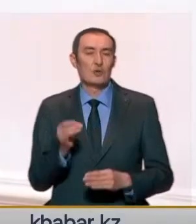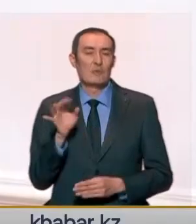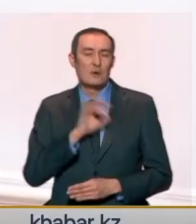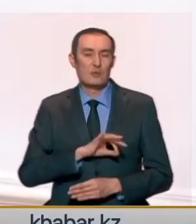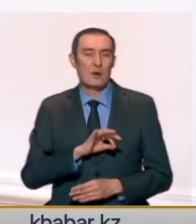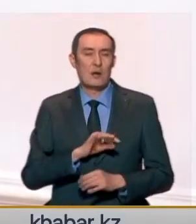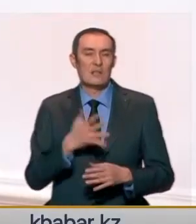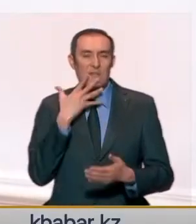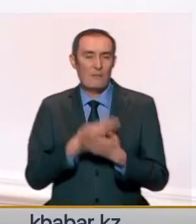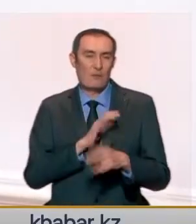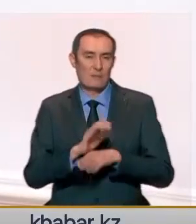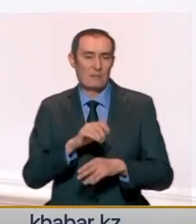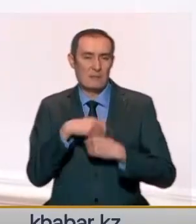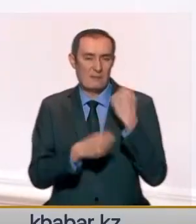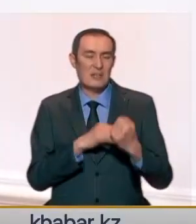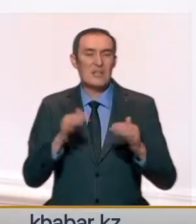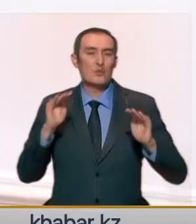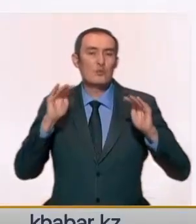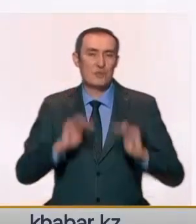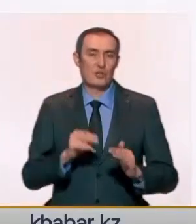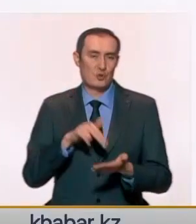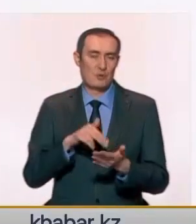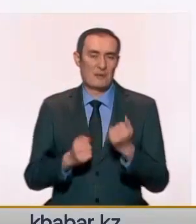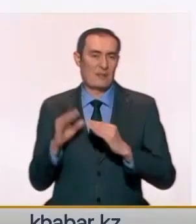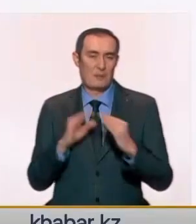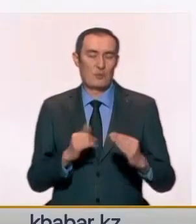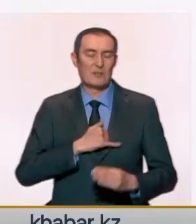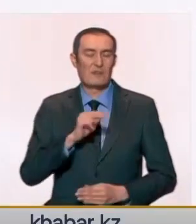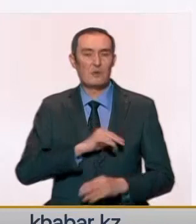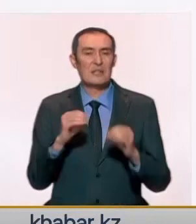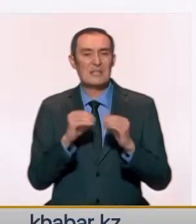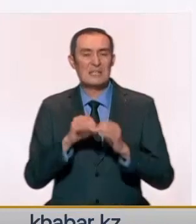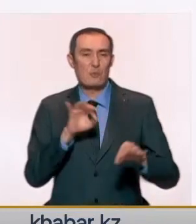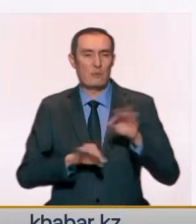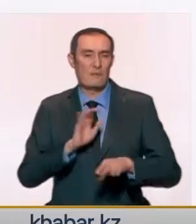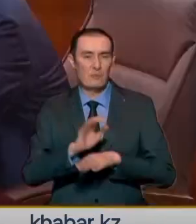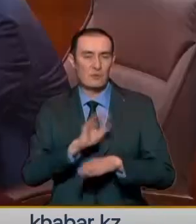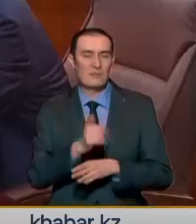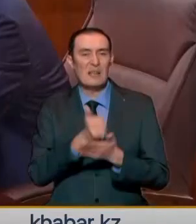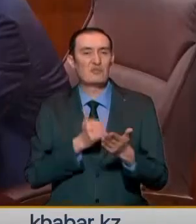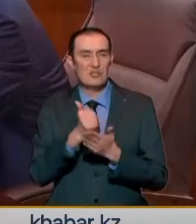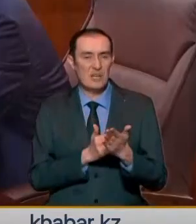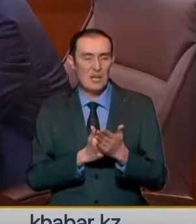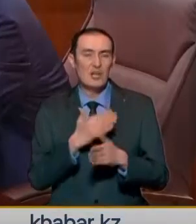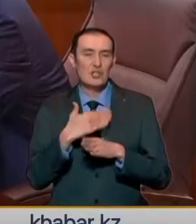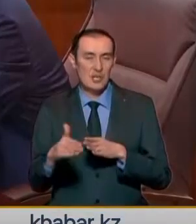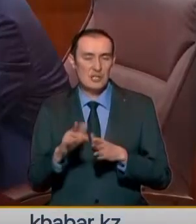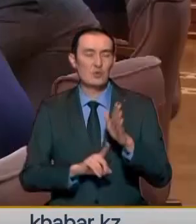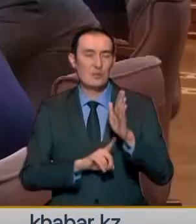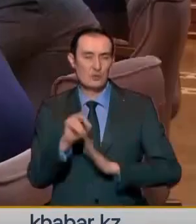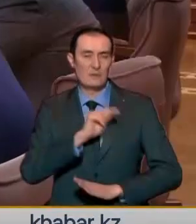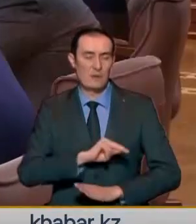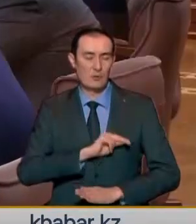увеличить локализацию и, самое главное, снизить стоимость автомобилей. Сейчас у нас в работе 10 проектов по производству компонентов. Часть из них уже